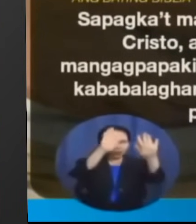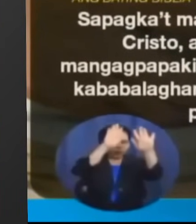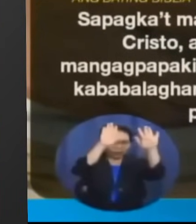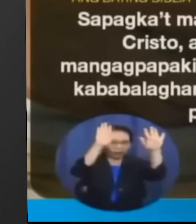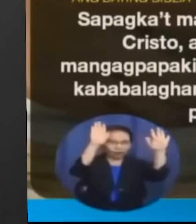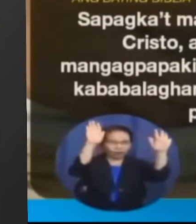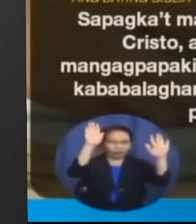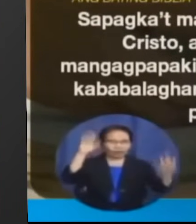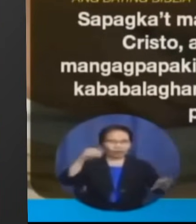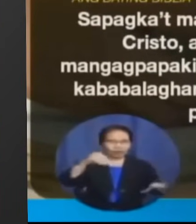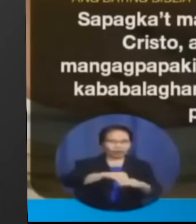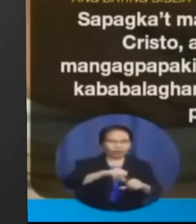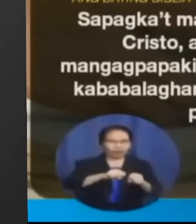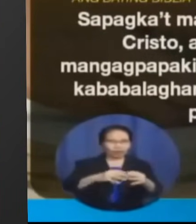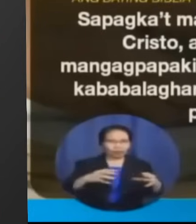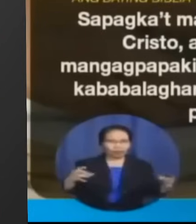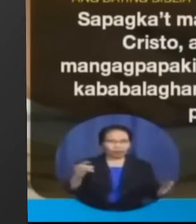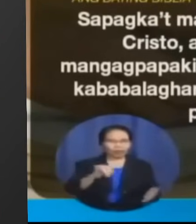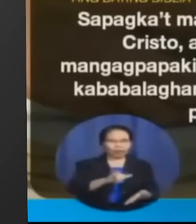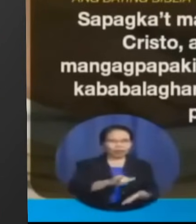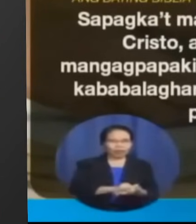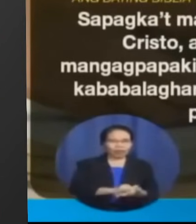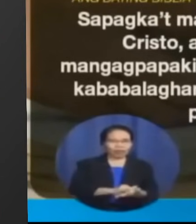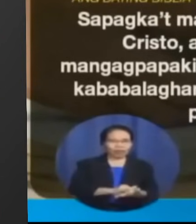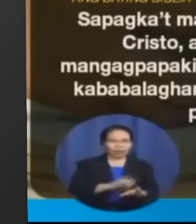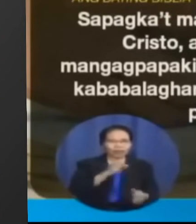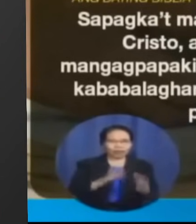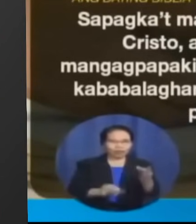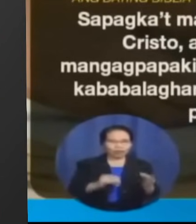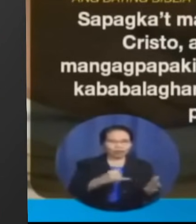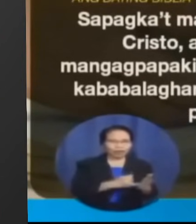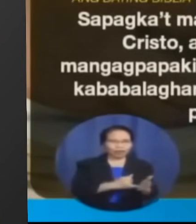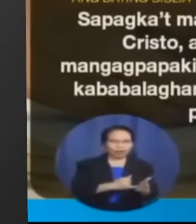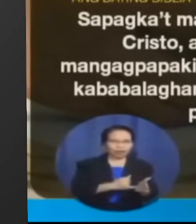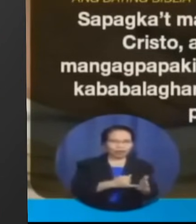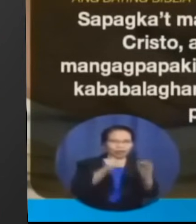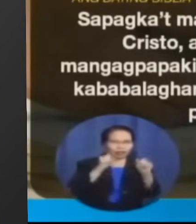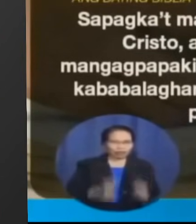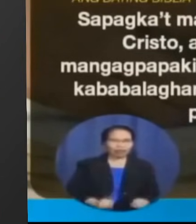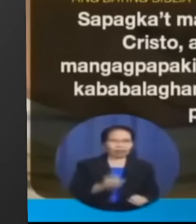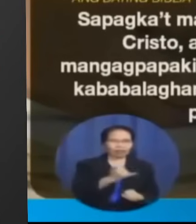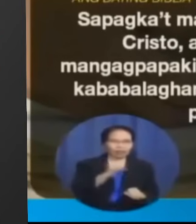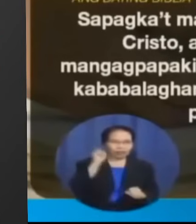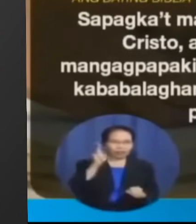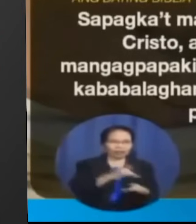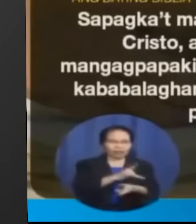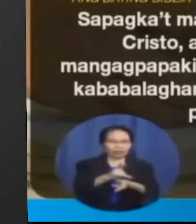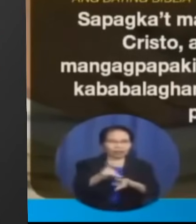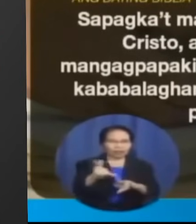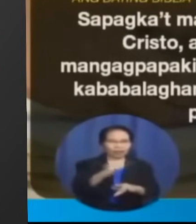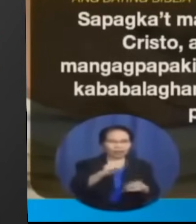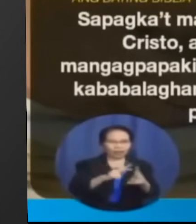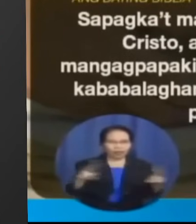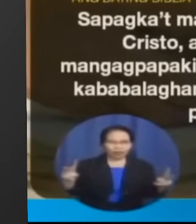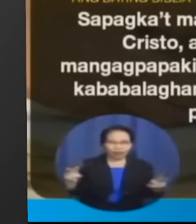mga dakilang tanda at mga kababalaghan, anupat ililigaw kung maaari pati ng